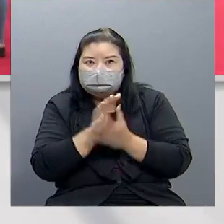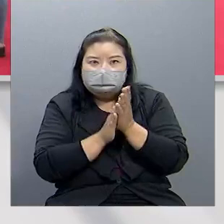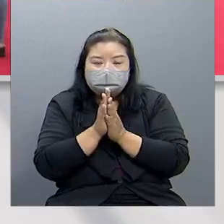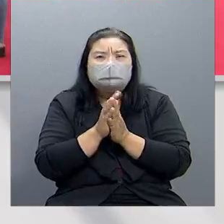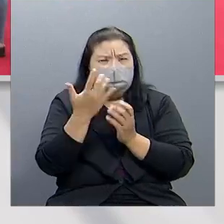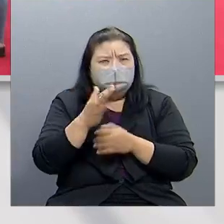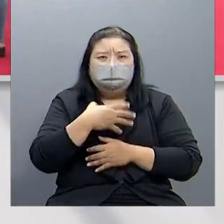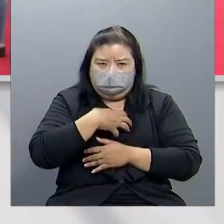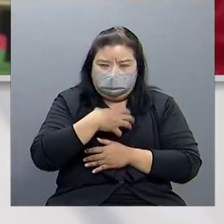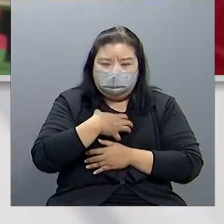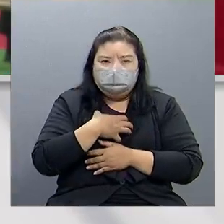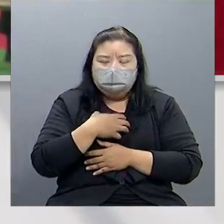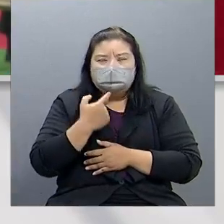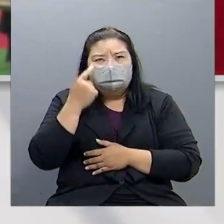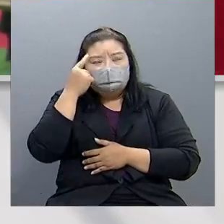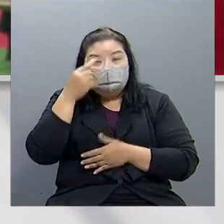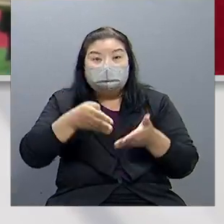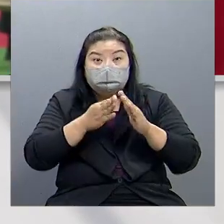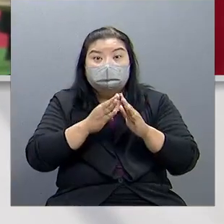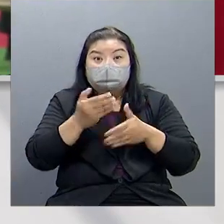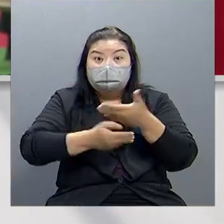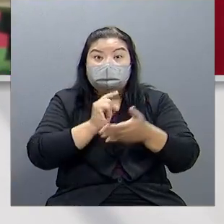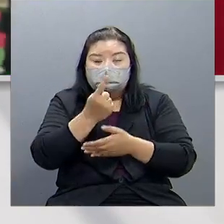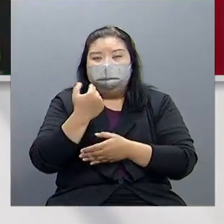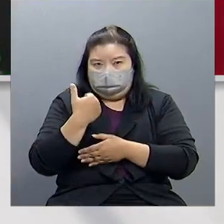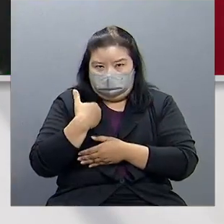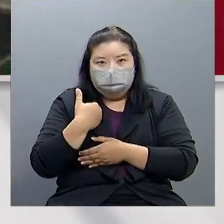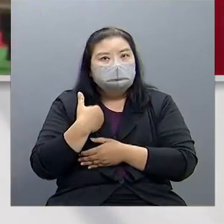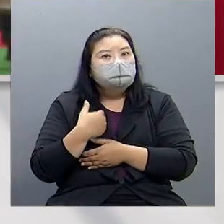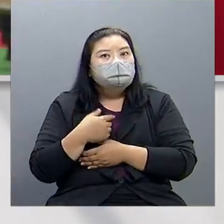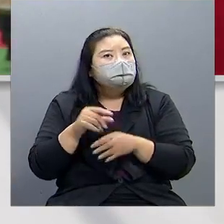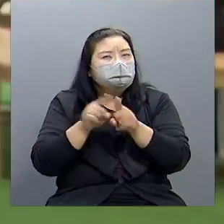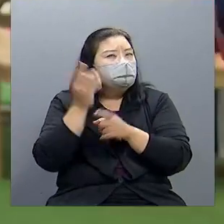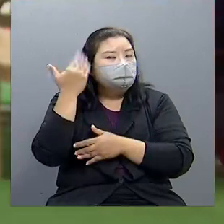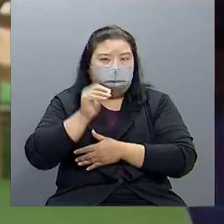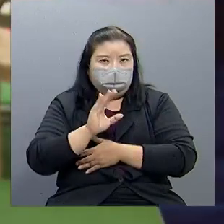ว่าได้เปิดจริงๆนะคะจะมีการยกระดับจากร้านโชห่วยดั้งเดิมค่ะ